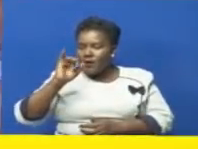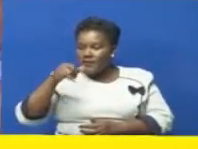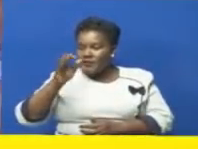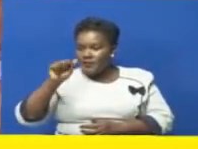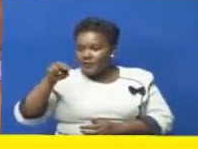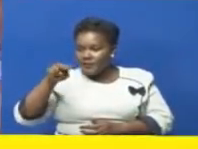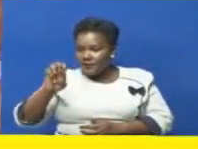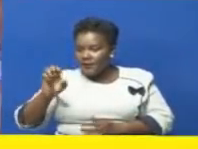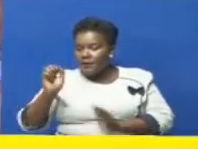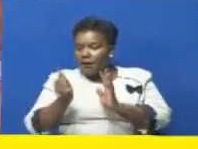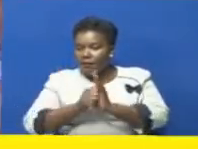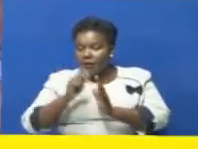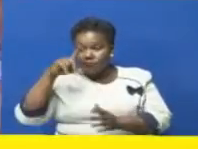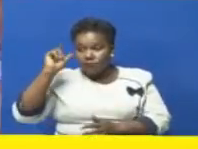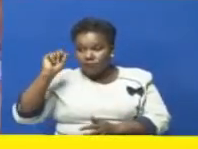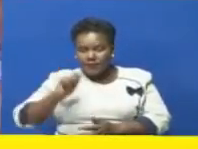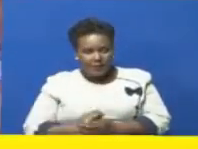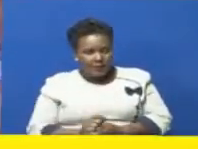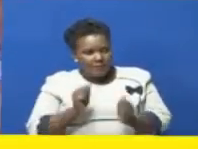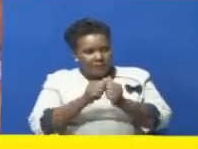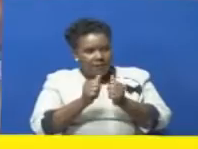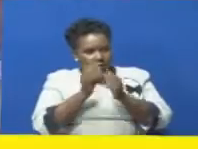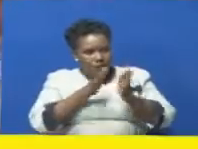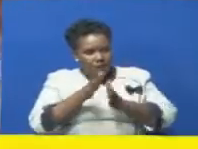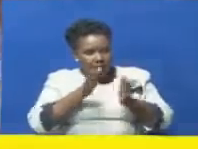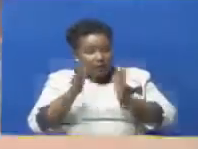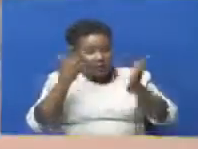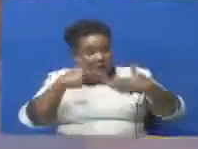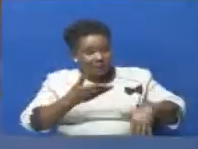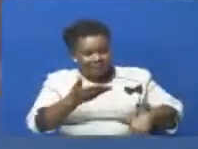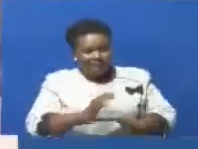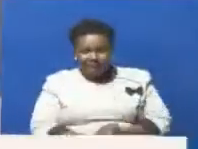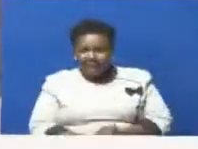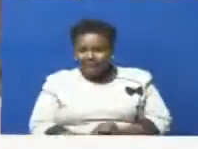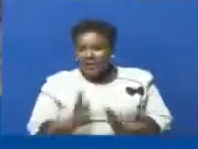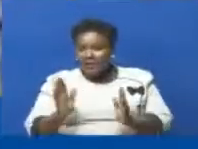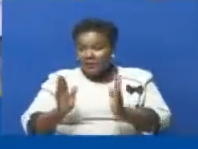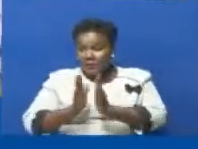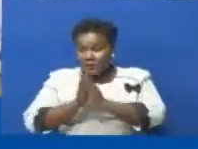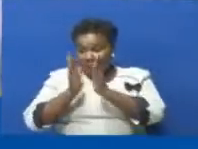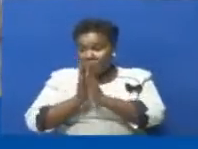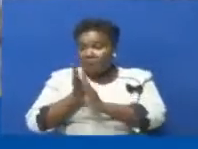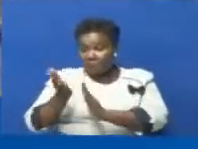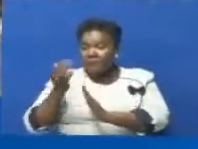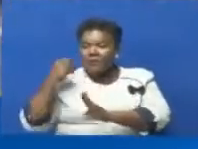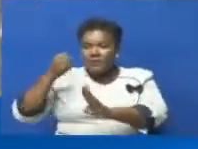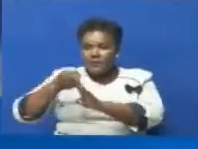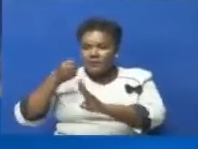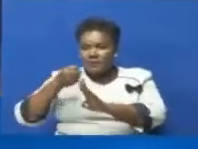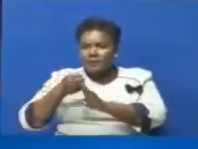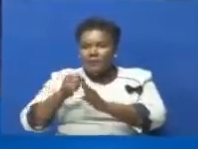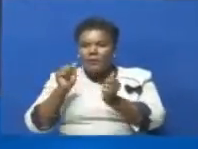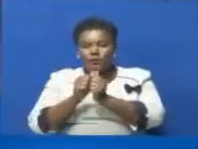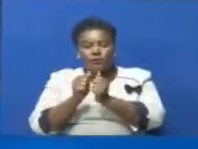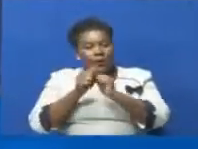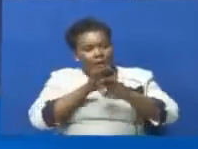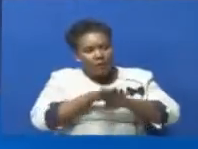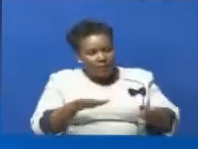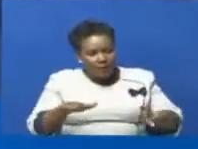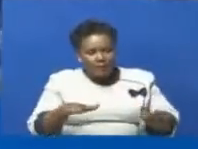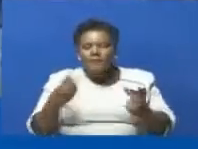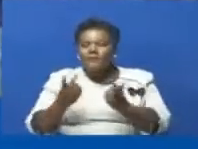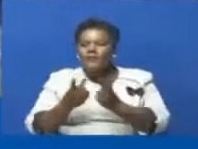ambayo tumekuandalia katika siku hii ya leo, Maulid yasisitiza amani na sensa.